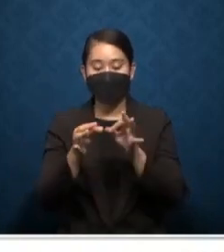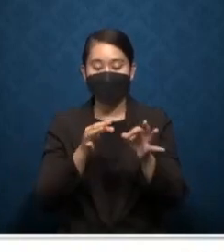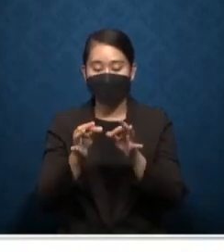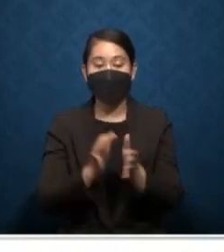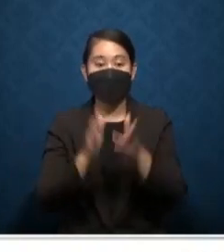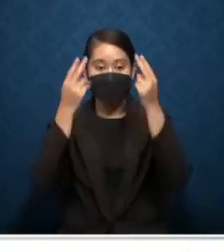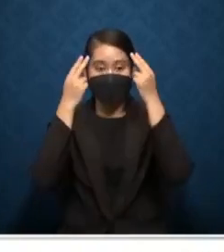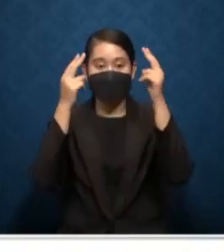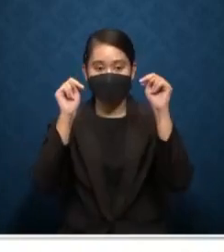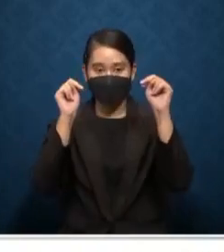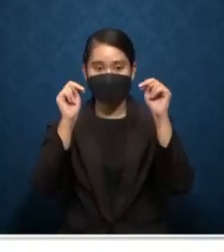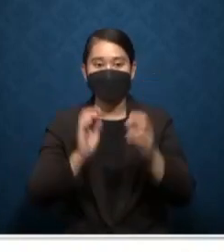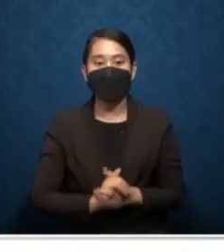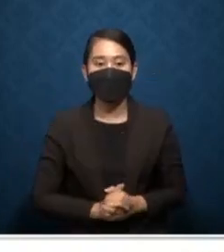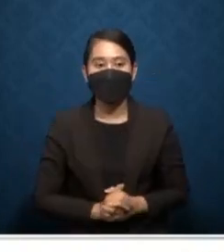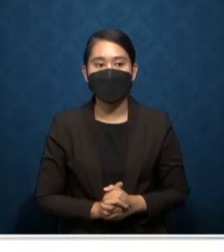ายกรัฐมติ